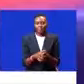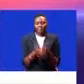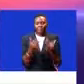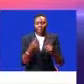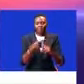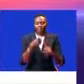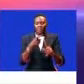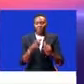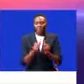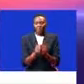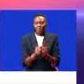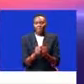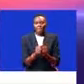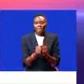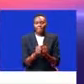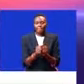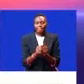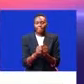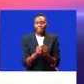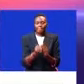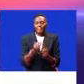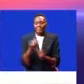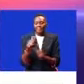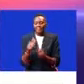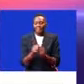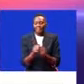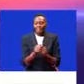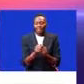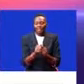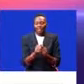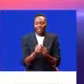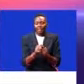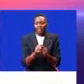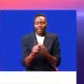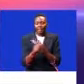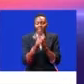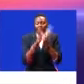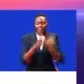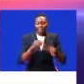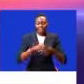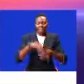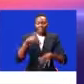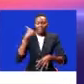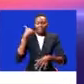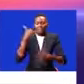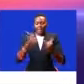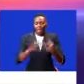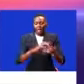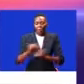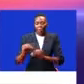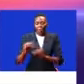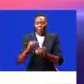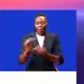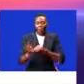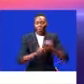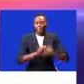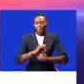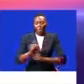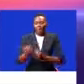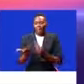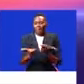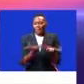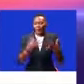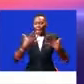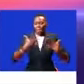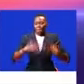kwa kiri nyawaru wa jasta sadoyo ka chile kuta juwete wa mwomo ke county nendo masia wadhi nyake county nendo mwomo be kamaru ni jopenye mwomo